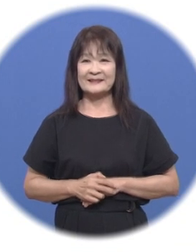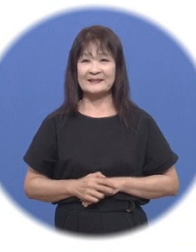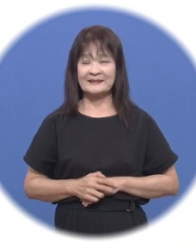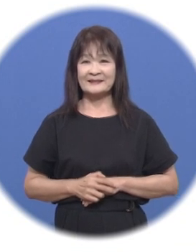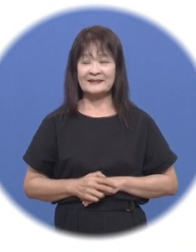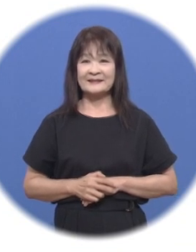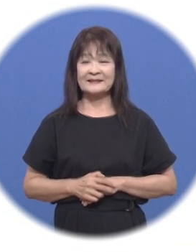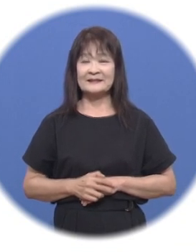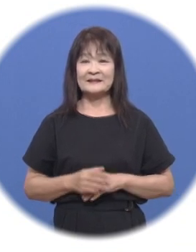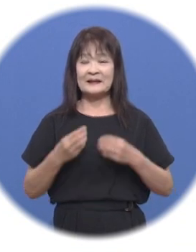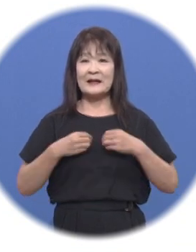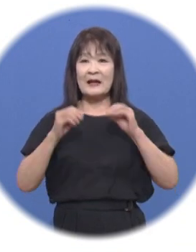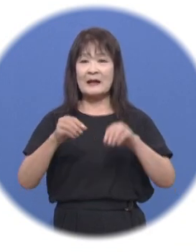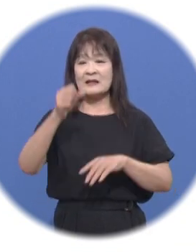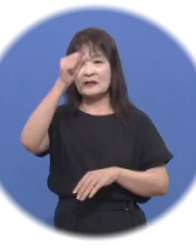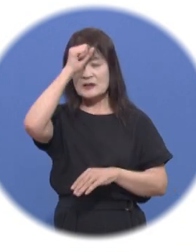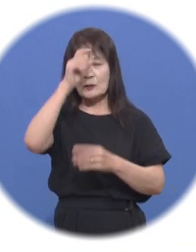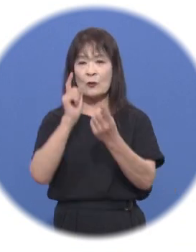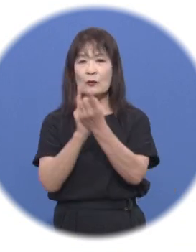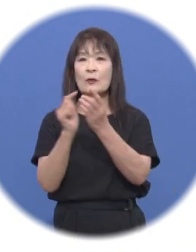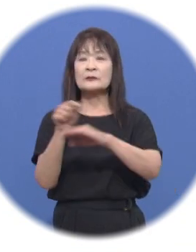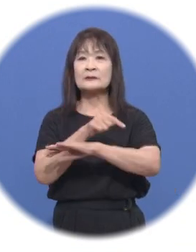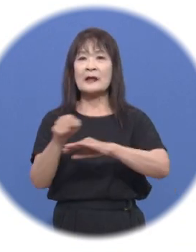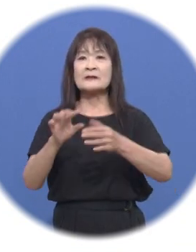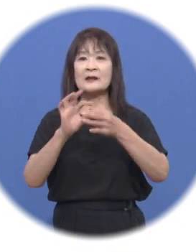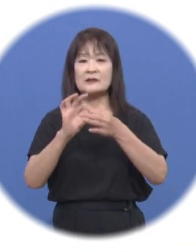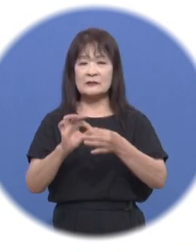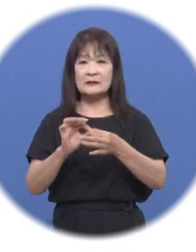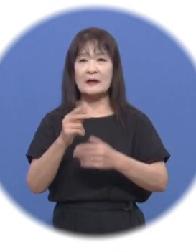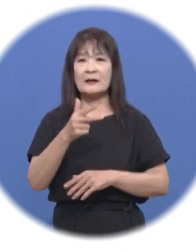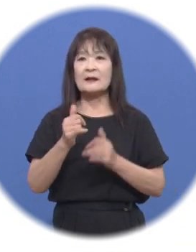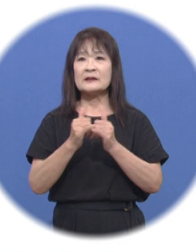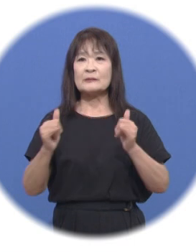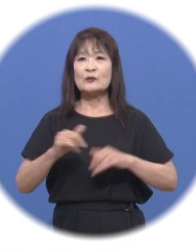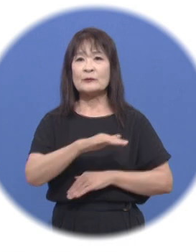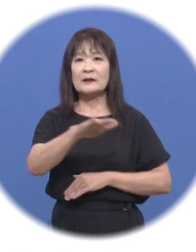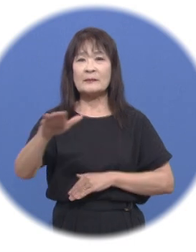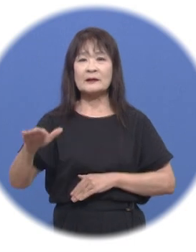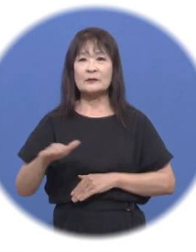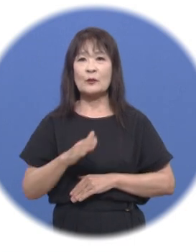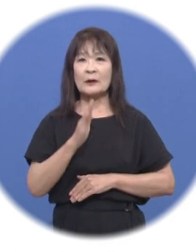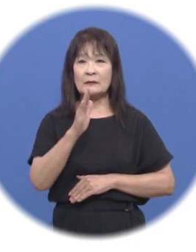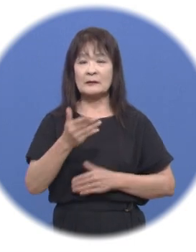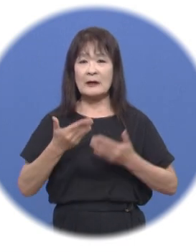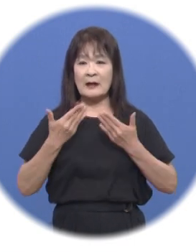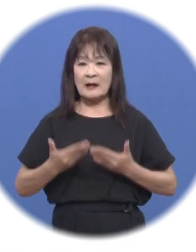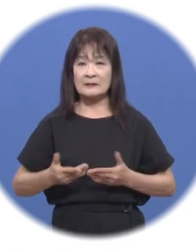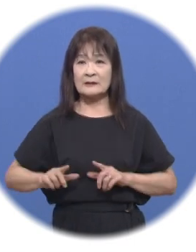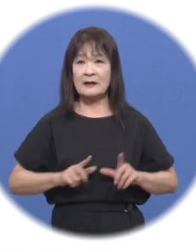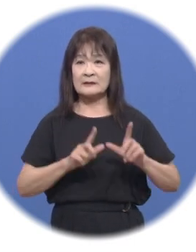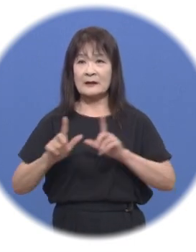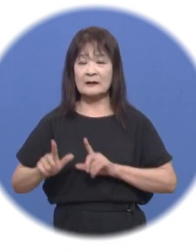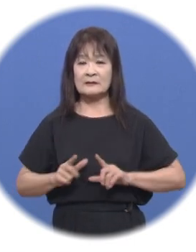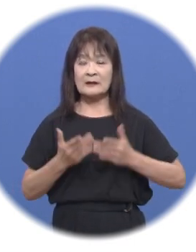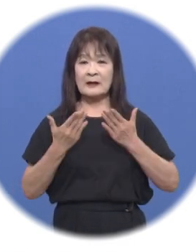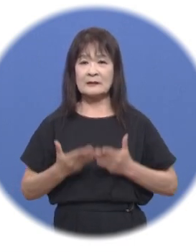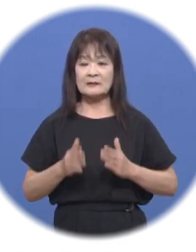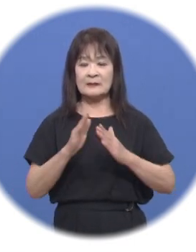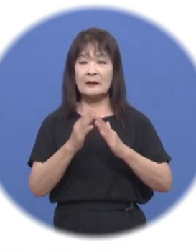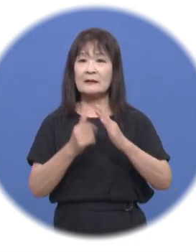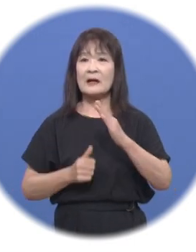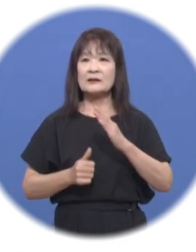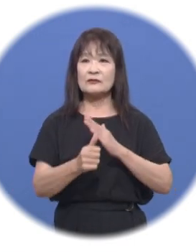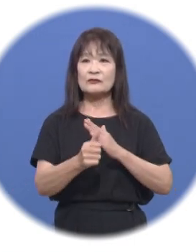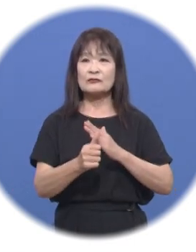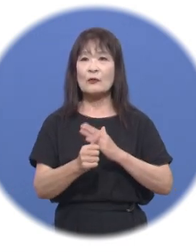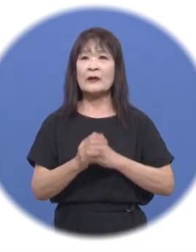最後に感染症対策について市民の皆さんへのお願いです。安全な生活、安全な外出を心